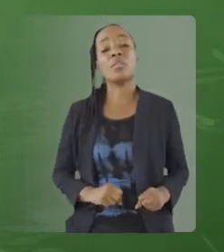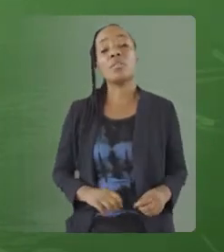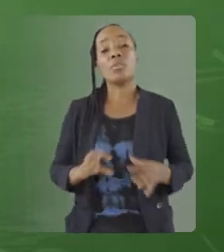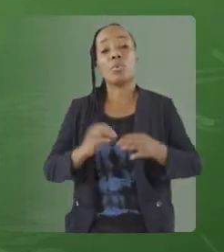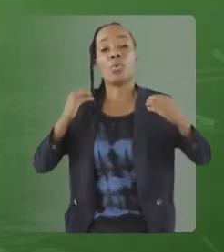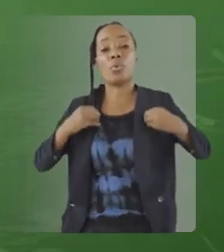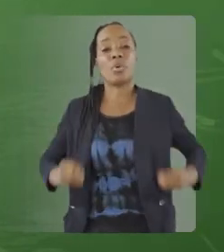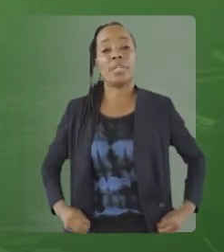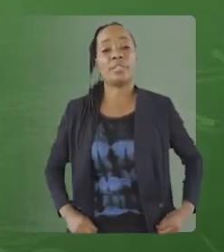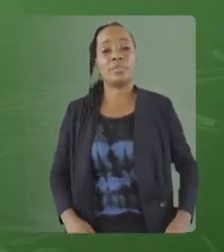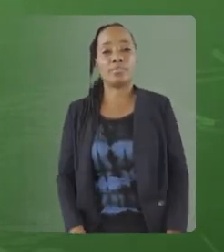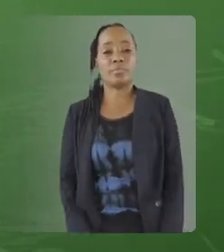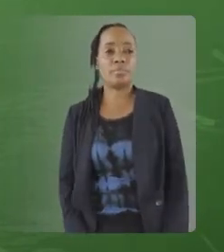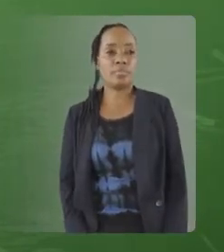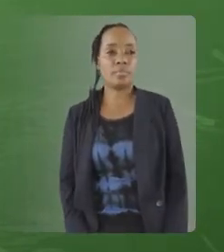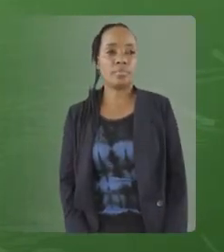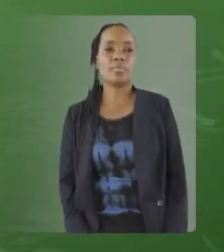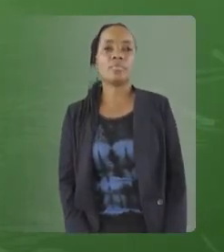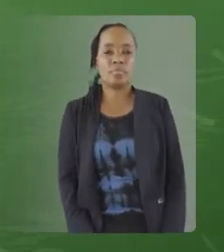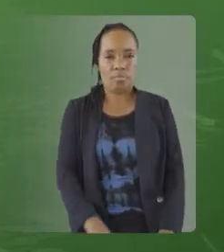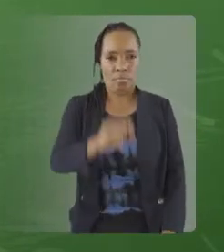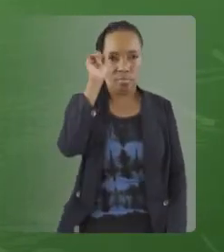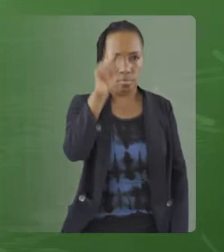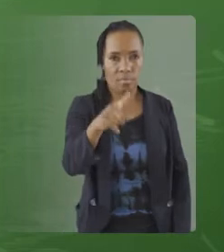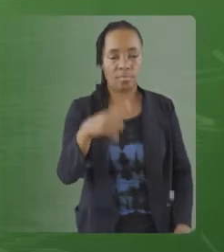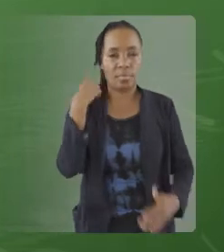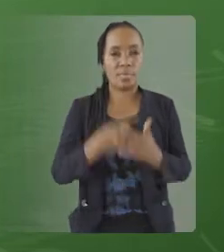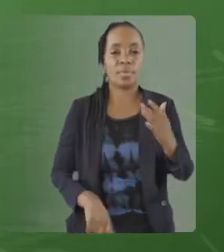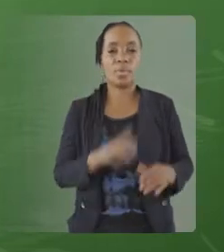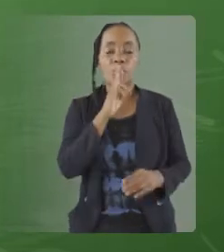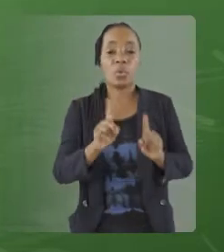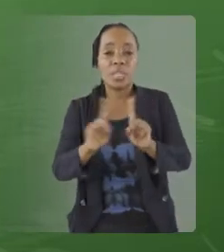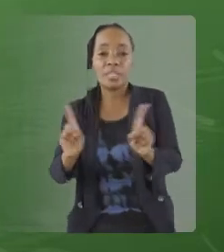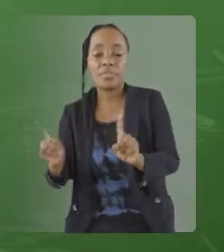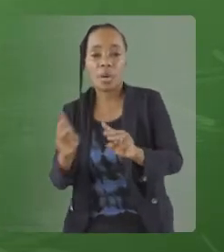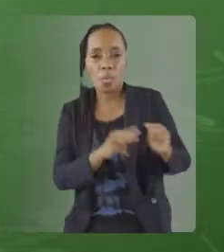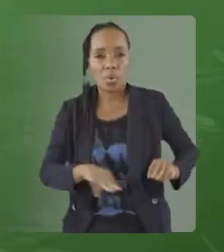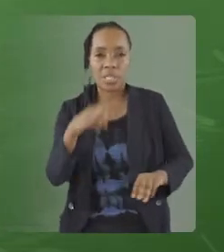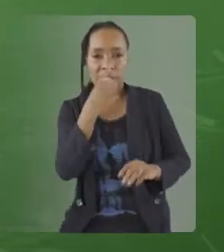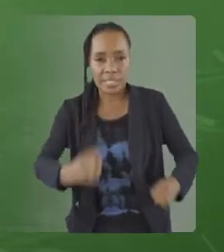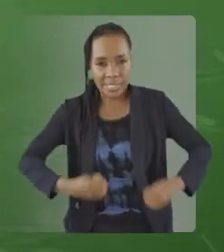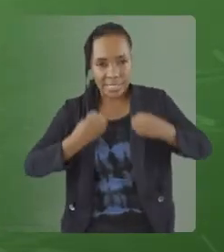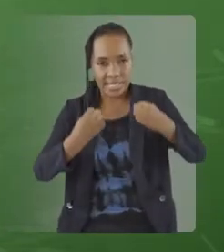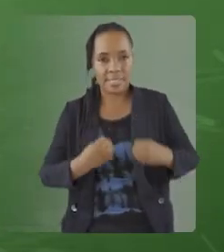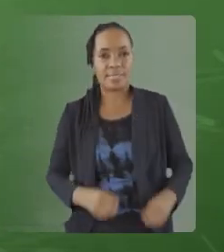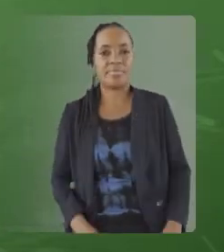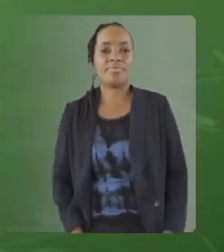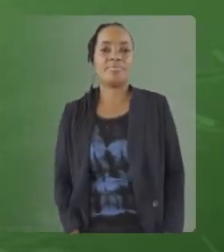quels sont les différents moyens qui existent?